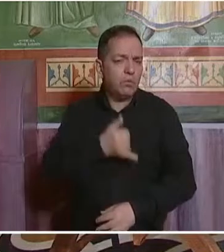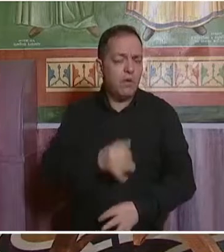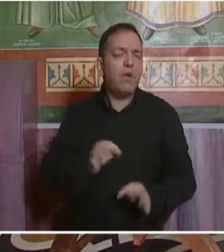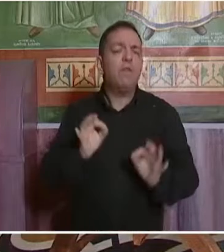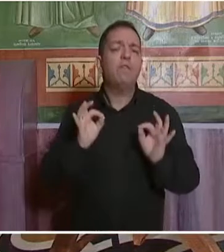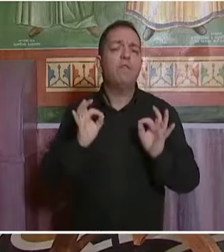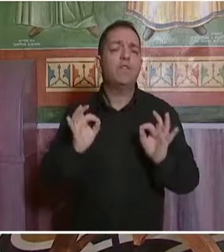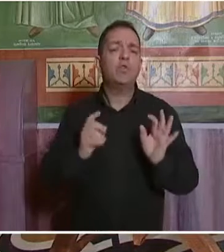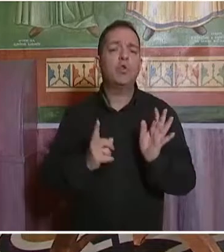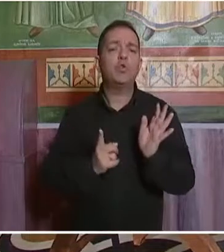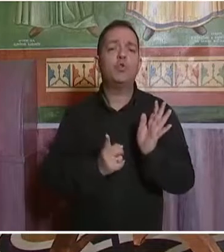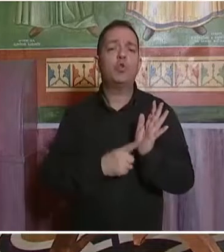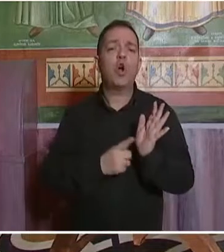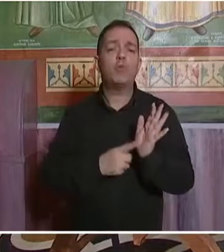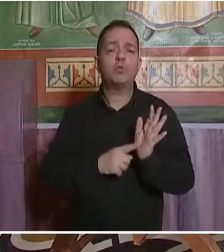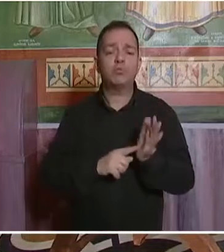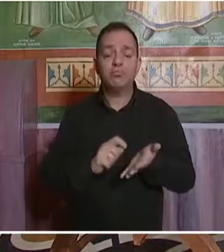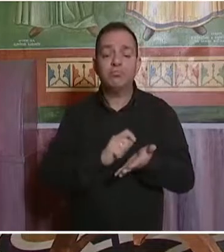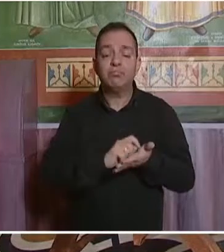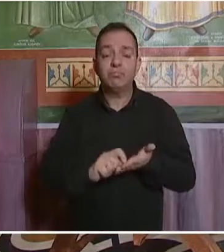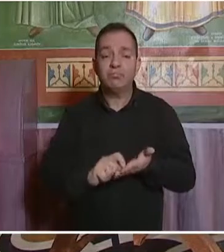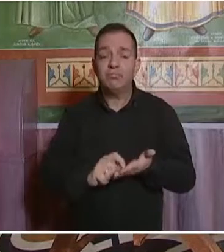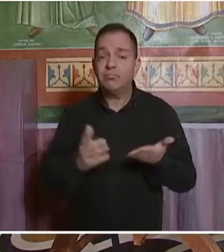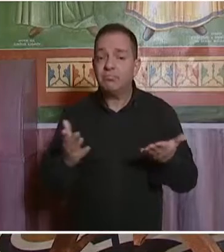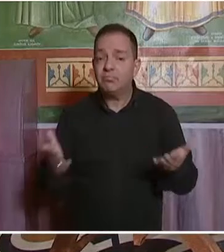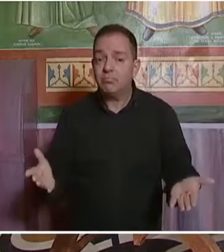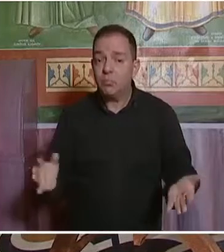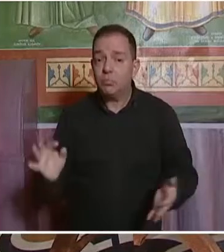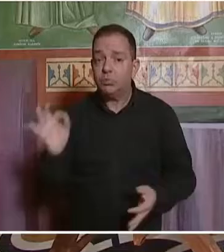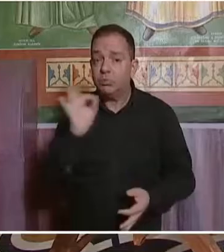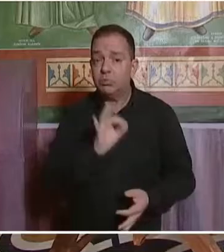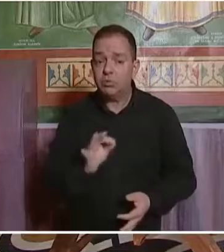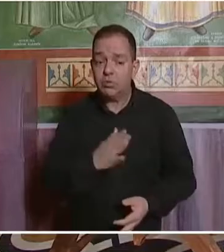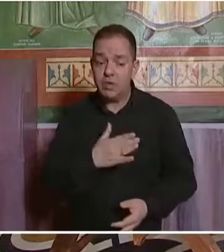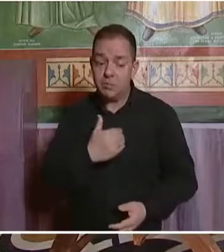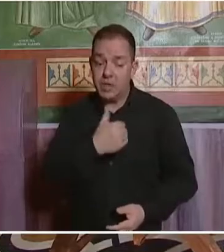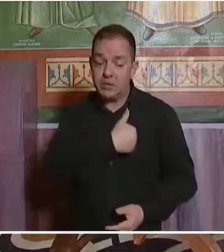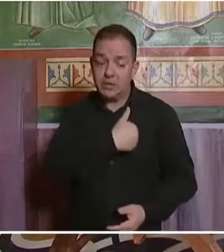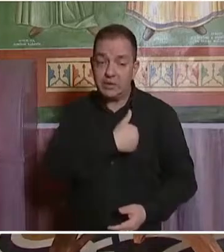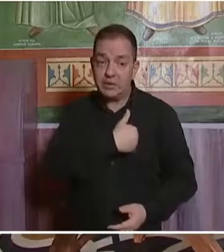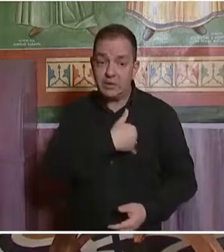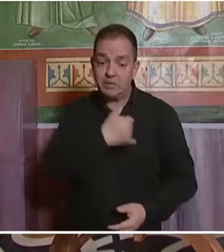φυσικός γραμμένος στις πλάκες της καρδιάς μας.